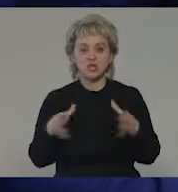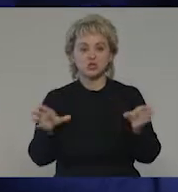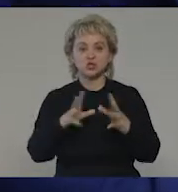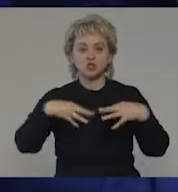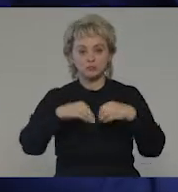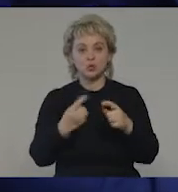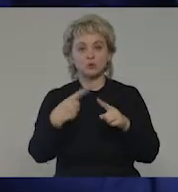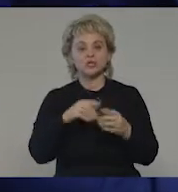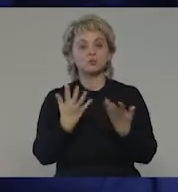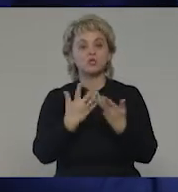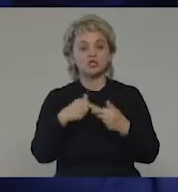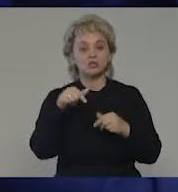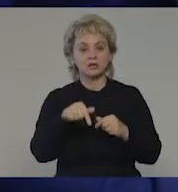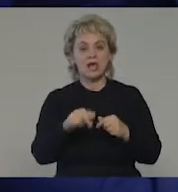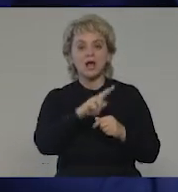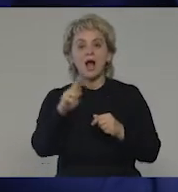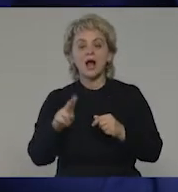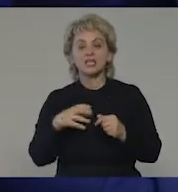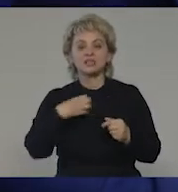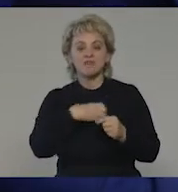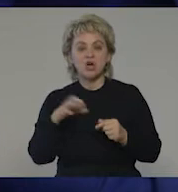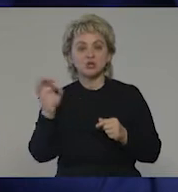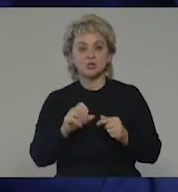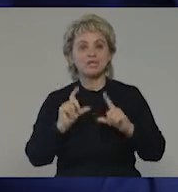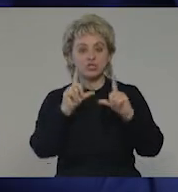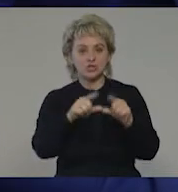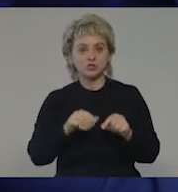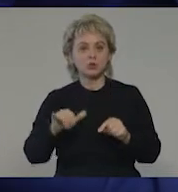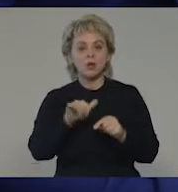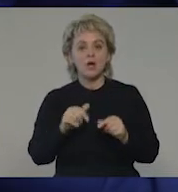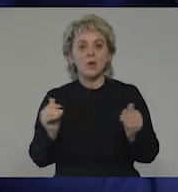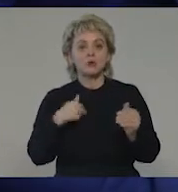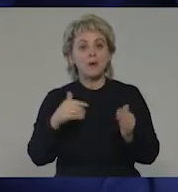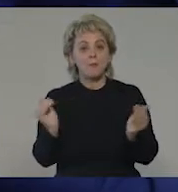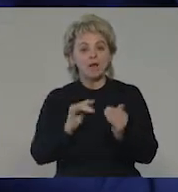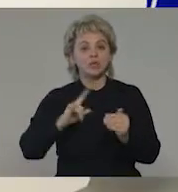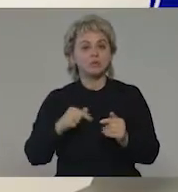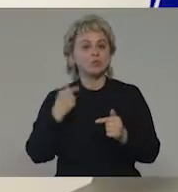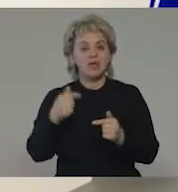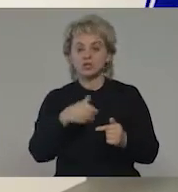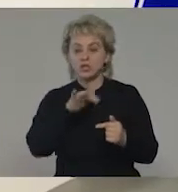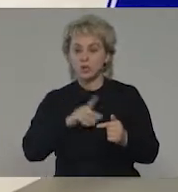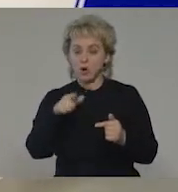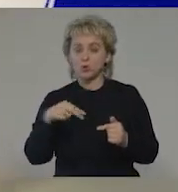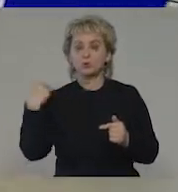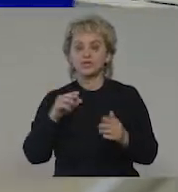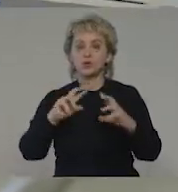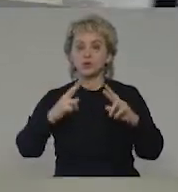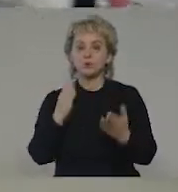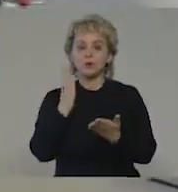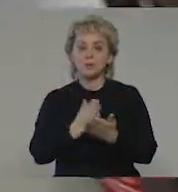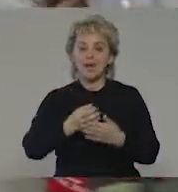потому что считаю каким-то важным моментом ездить, когда вот такой маленький ребенок куда-то дальше. Президент клуба прямо